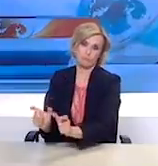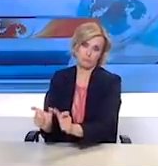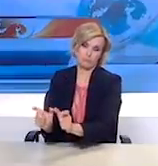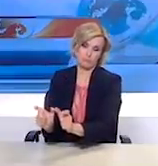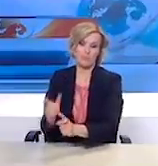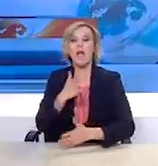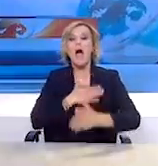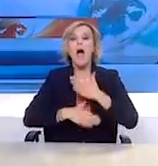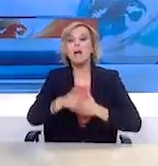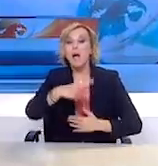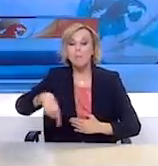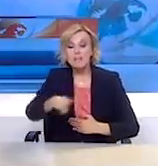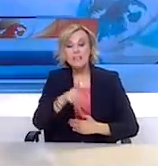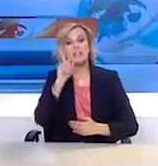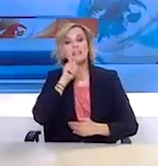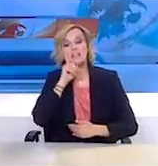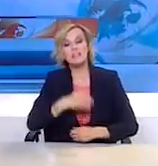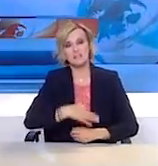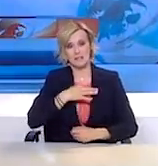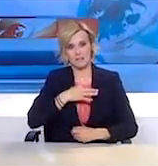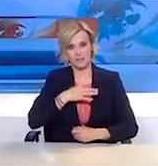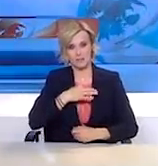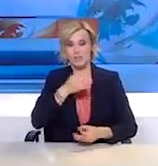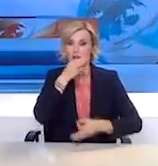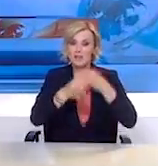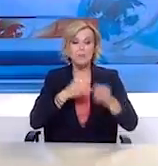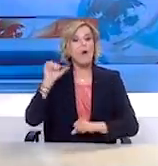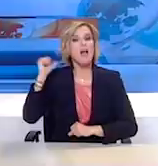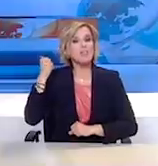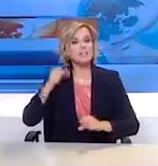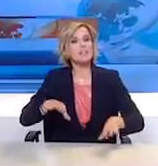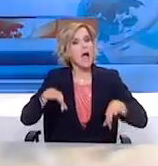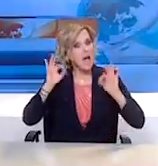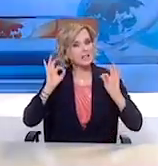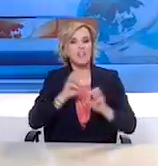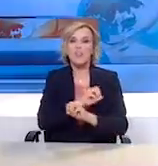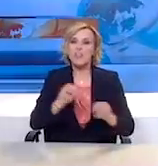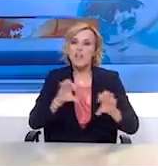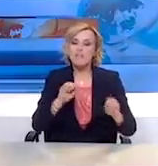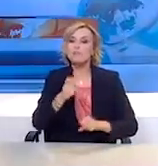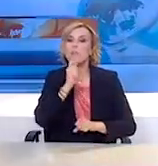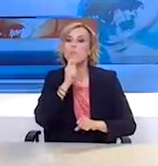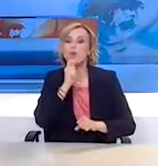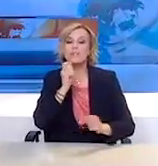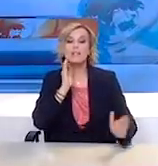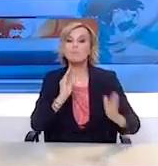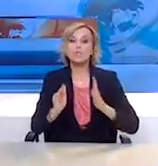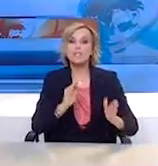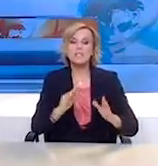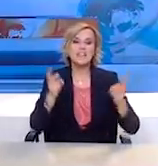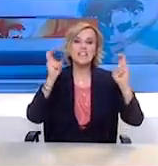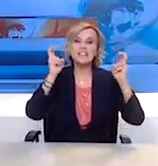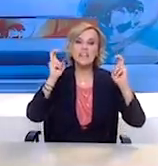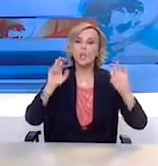κυρίες και κύριοι, θα ήθελα να τελειώσω με μια αναφορά στη χθεσινή καμπάνια που ξεκίνησε η πολιτική προστασία, με τίτλο «Μένουμε σπίτι,